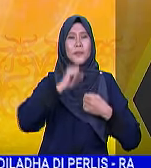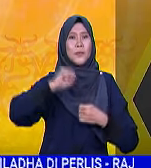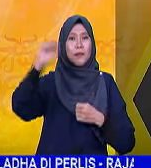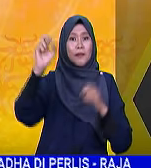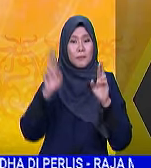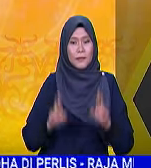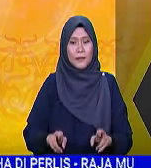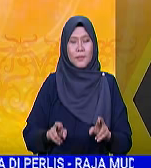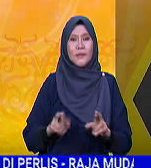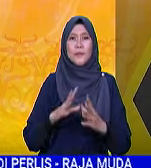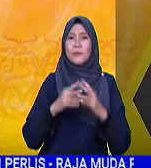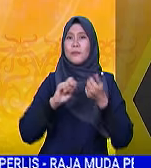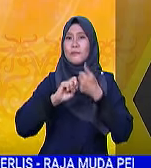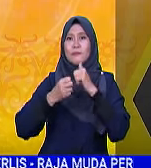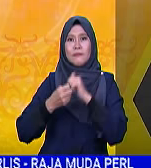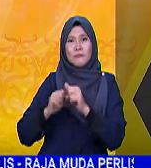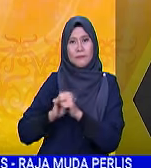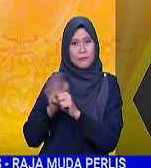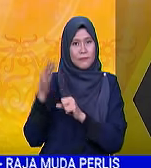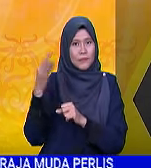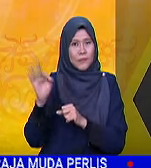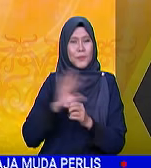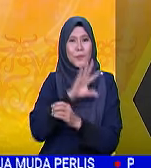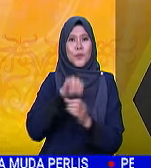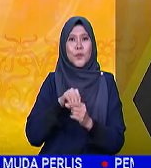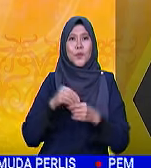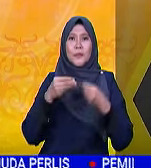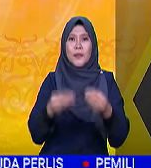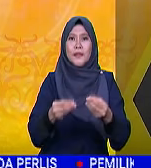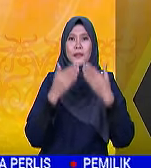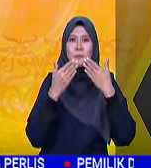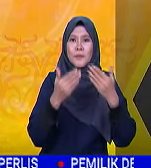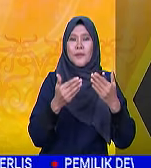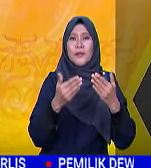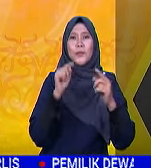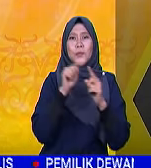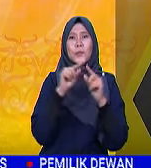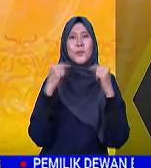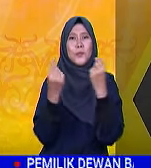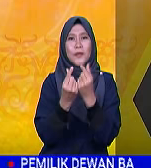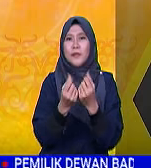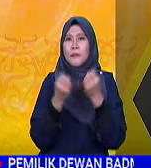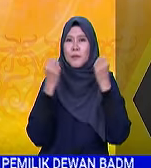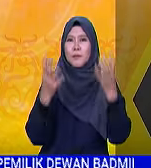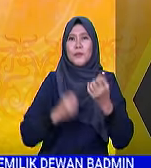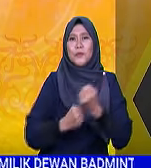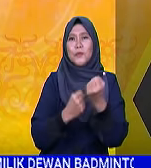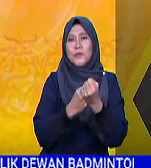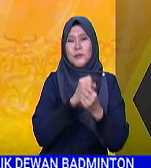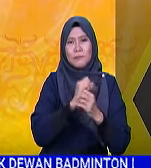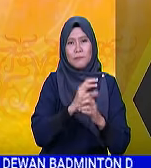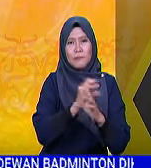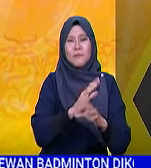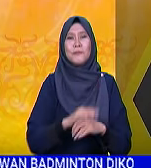rakyat dalam menangani pandemik COVID-19, termasuk memberi penghargaan kepada golongan yang banyak menyumbang kepada